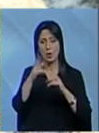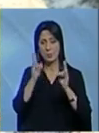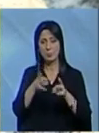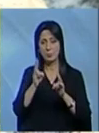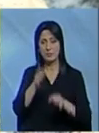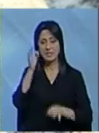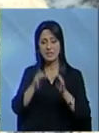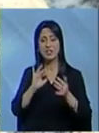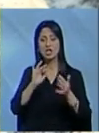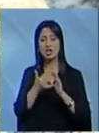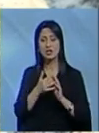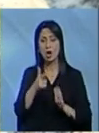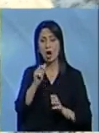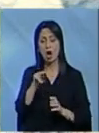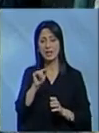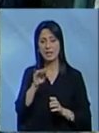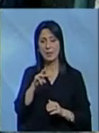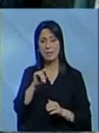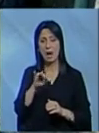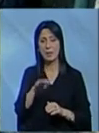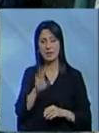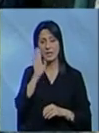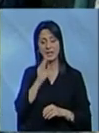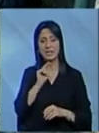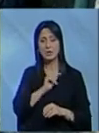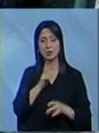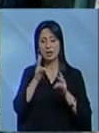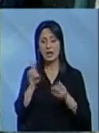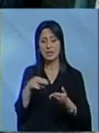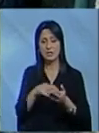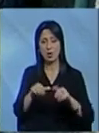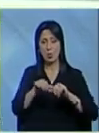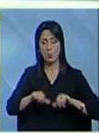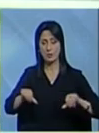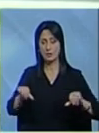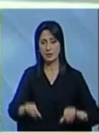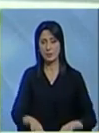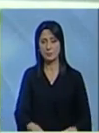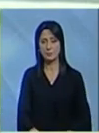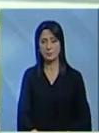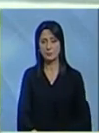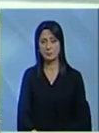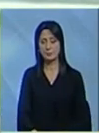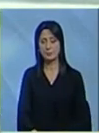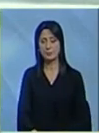და ისეთყვა ასევე სოფლები გოლთეთი და მარაბდა. ადგილზე დილიდან მუშაობს ზარალის დამცველი კომისია.